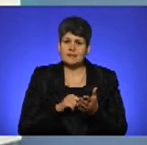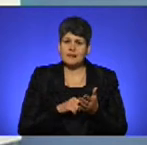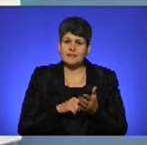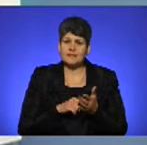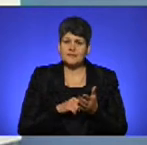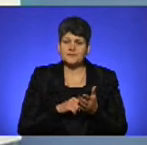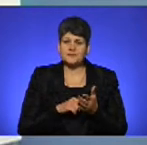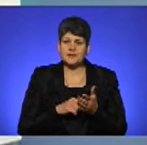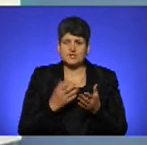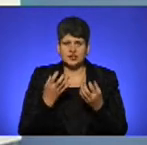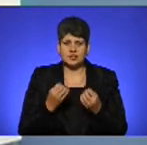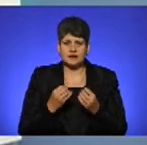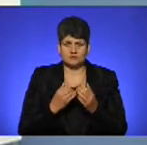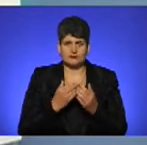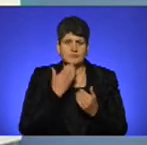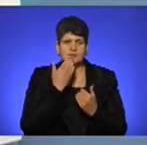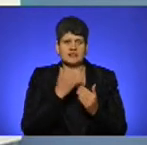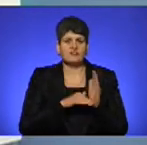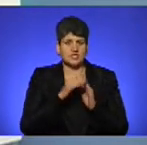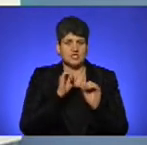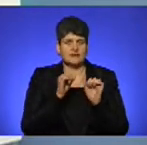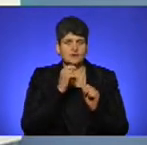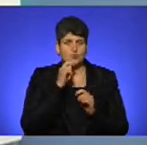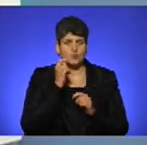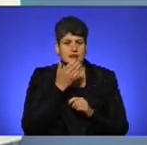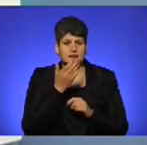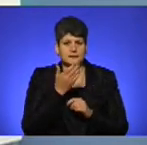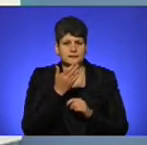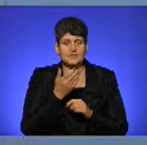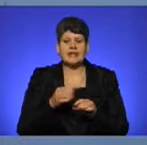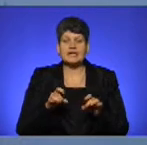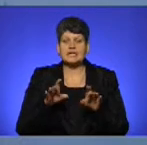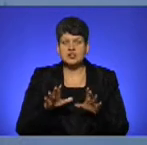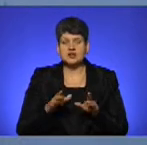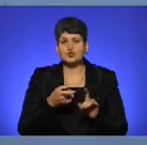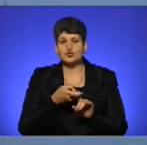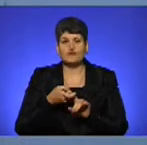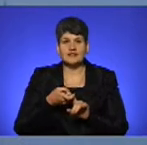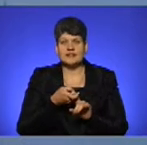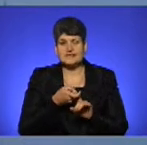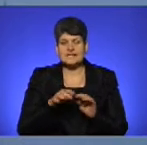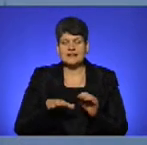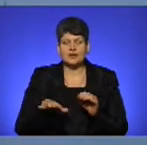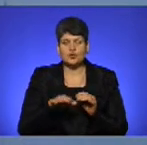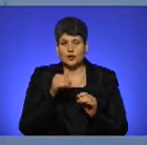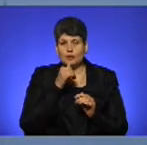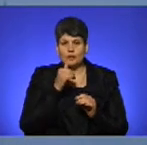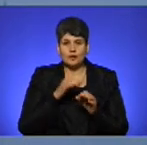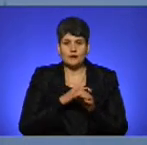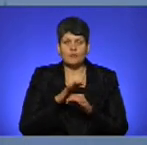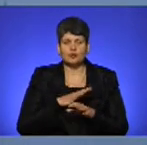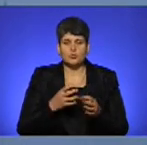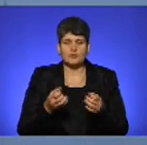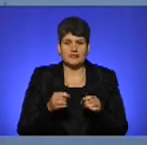принципі, напевно, до вищого керівництва країни? Рішення щодо віднесення території Тернопільської області до пілотного проекту було прийнято